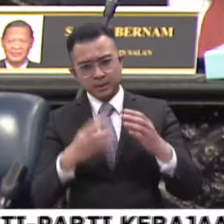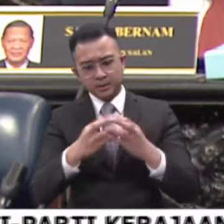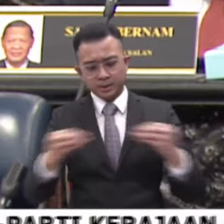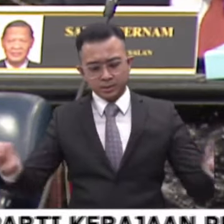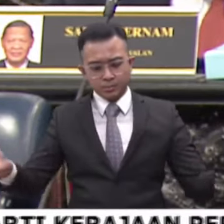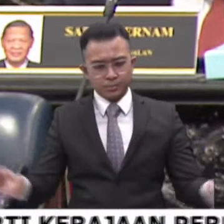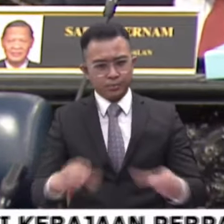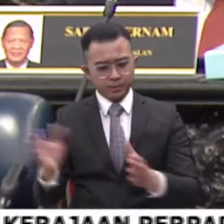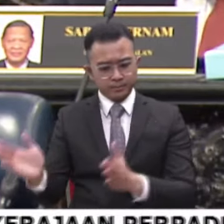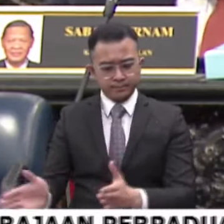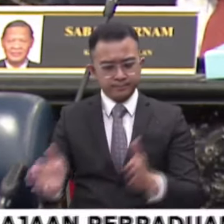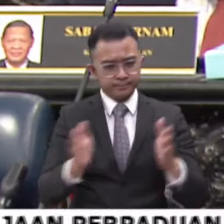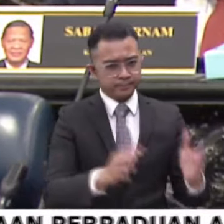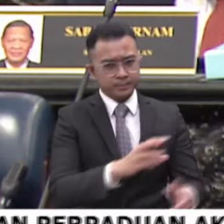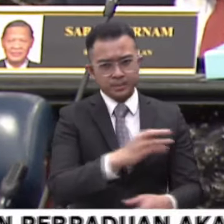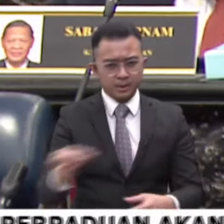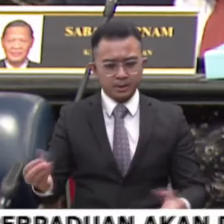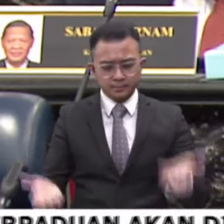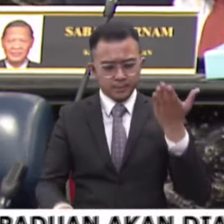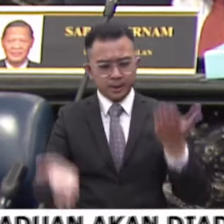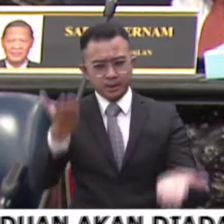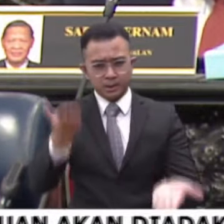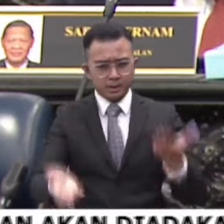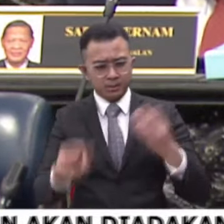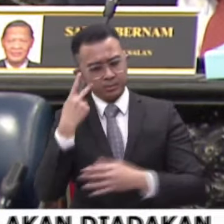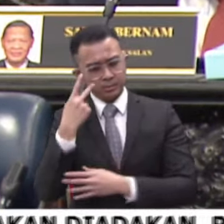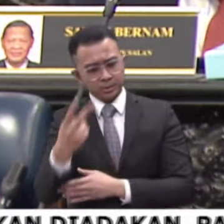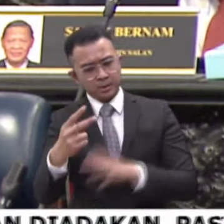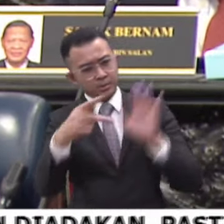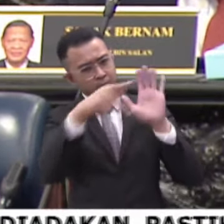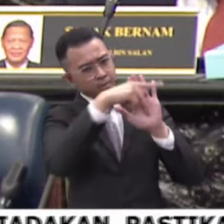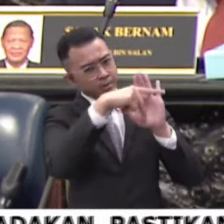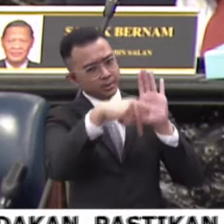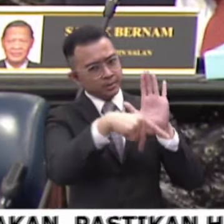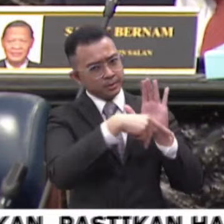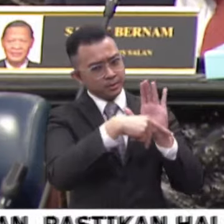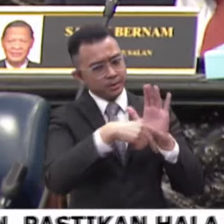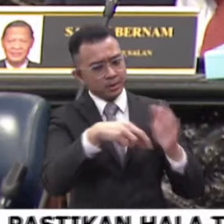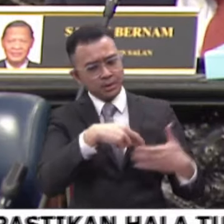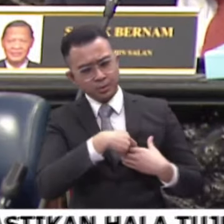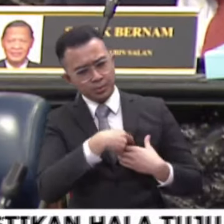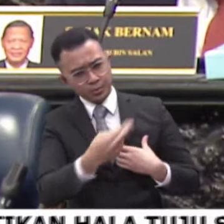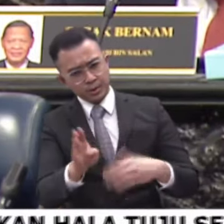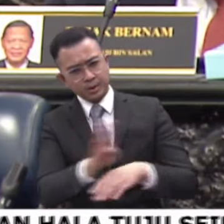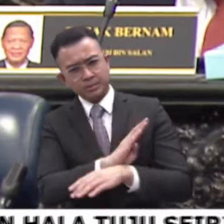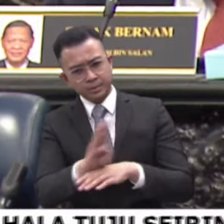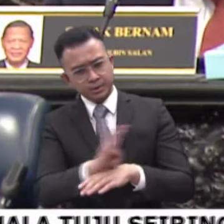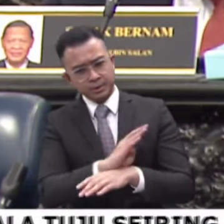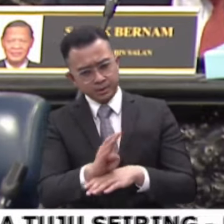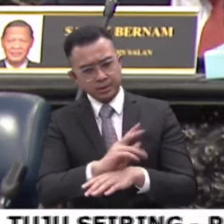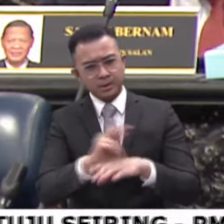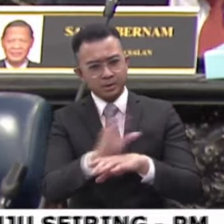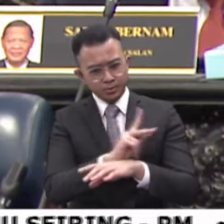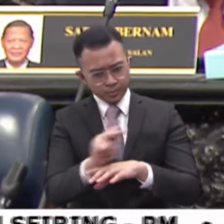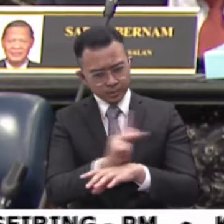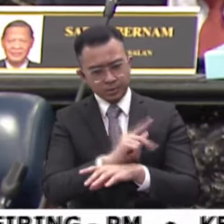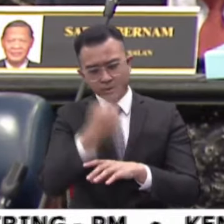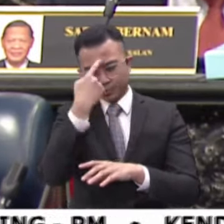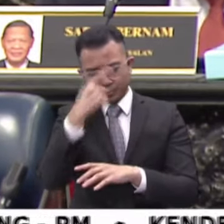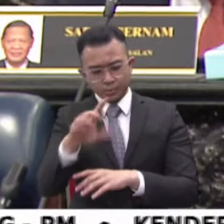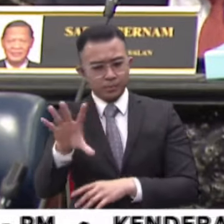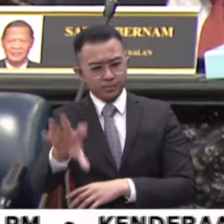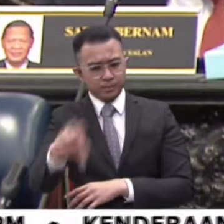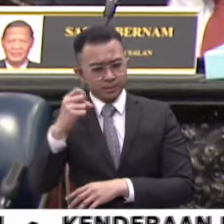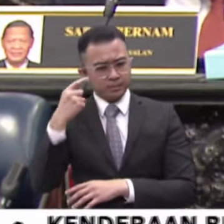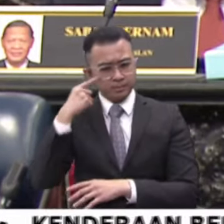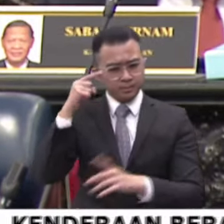pelaksanaan serta menimbang tara polisi-polisi yang merugikan usahawan dan koperasi. untuk diambil